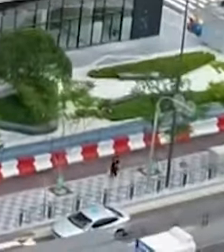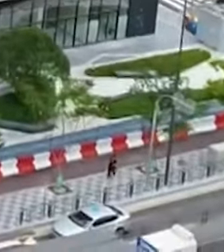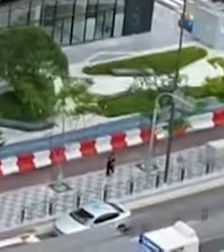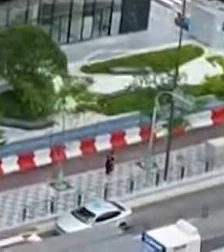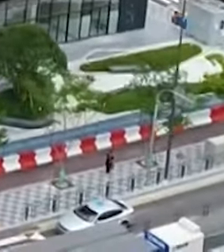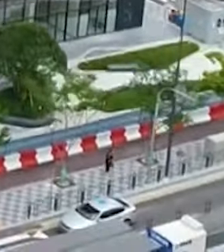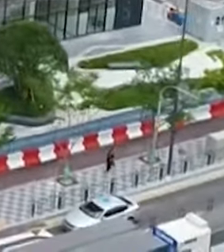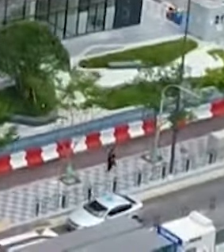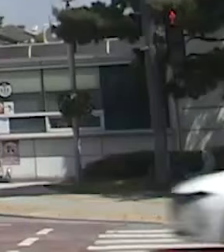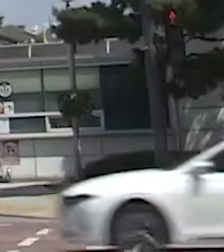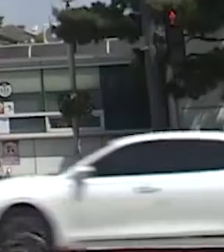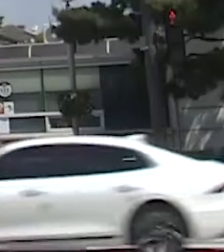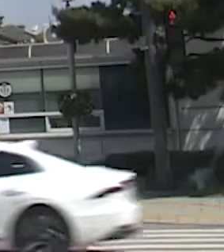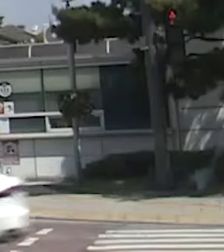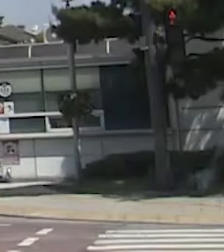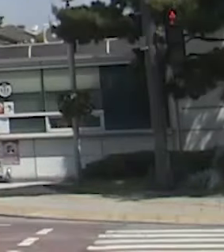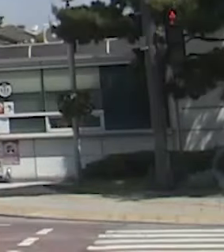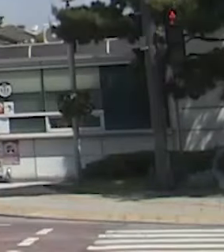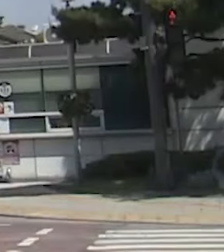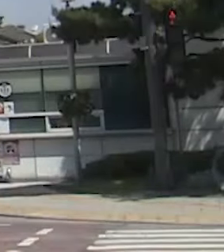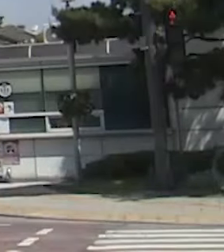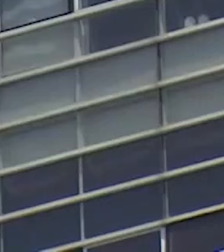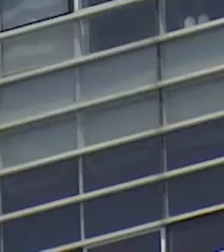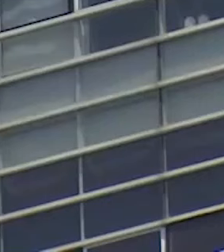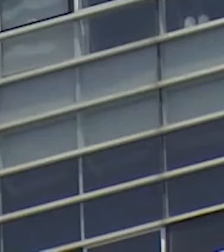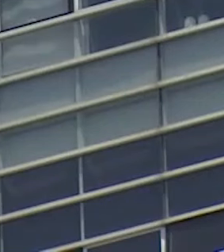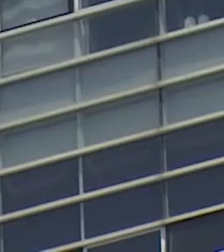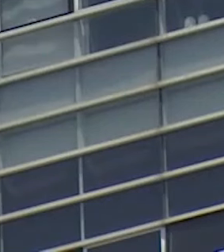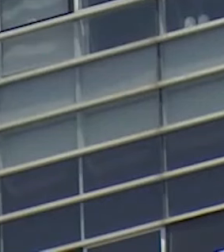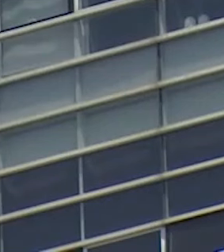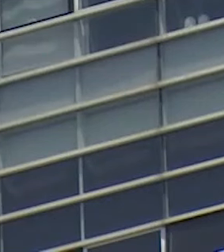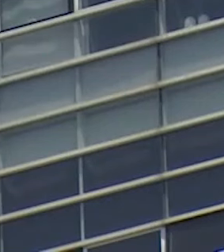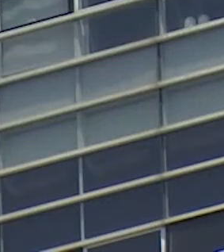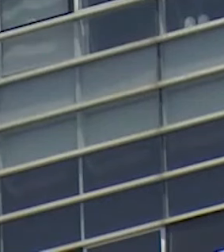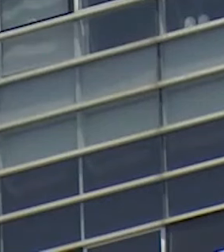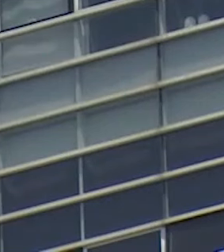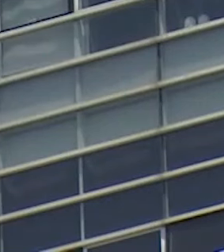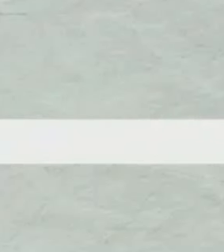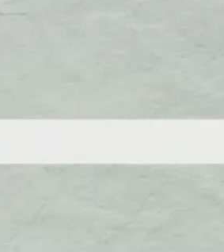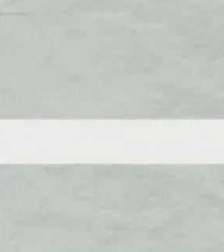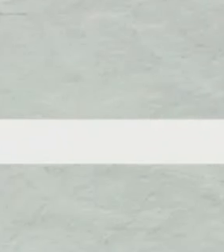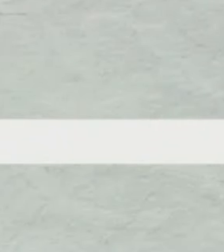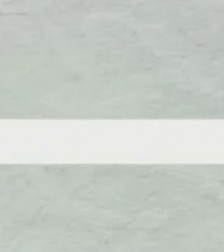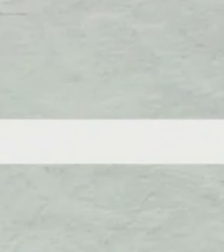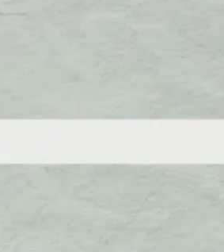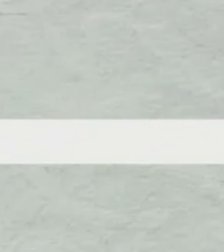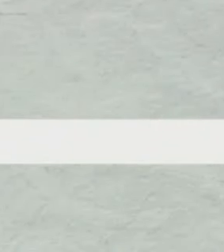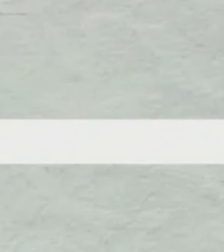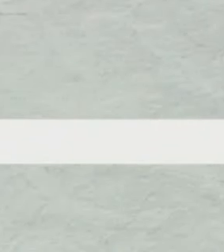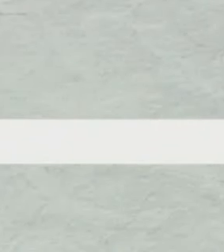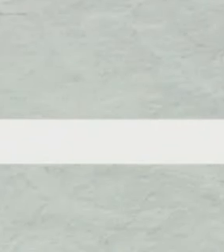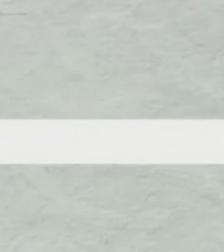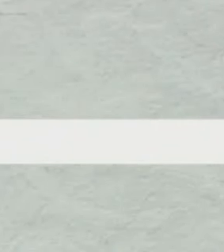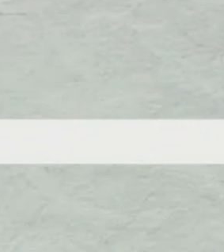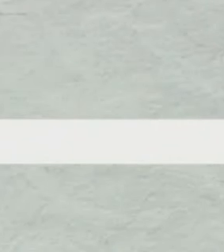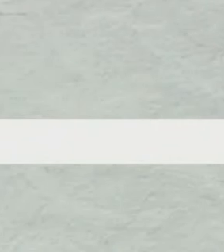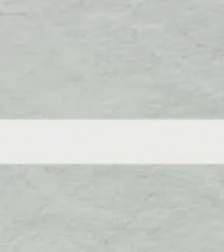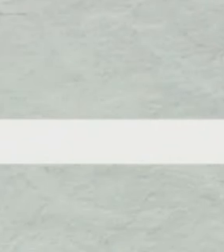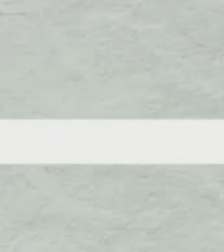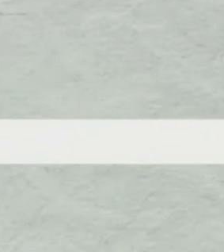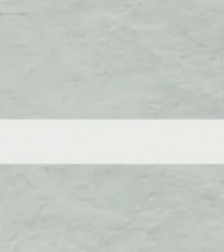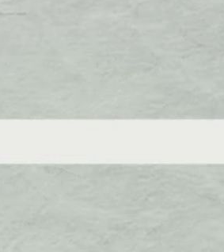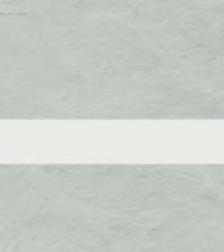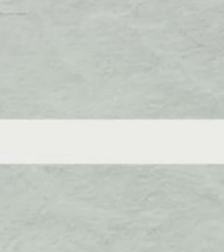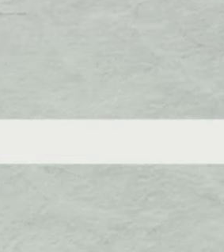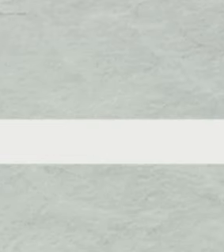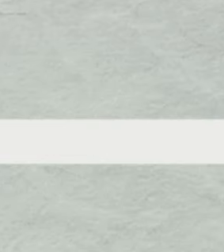재미 시방 주 방송에 2주일 지방선거를 앞두고 강 죽어 역시 장소 농도를 조사한 결과 이용섭 시장이 33.7% 해외 단기